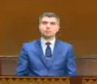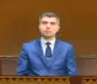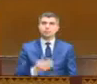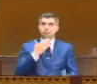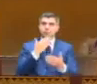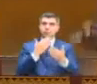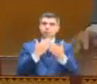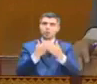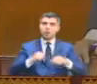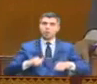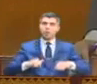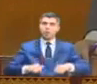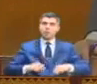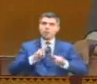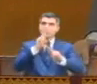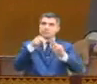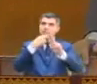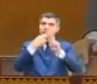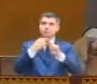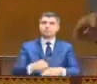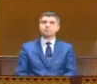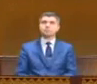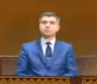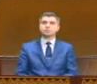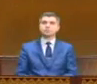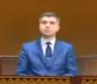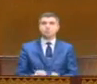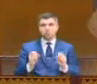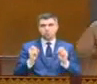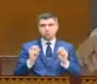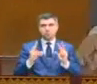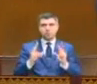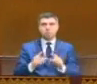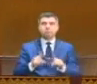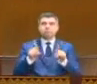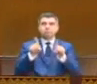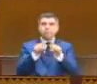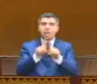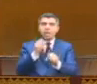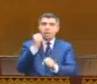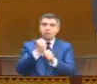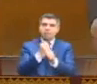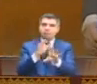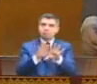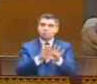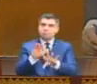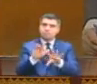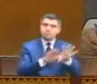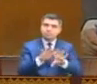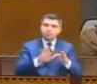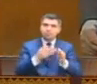شكرا السيد الوزير على جوابكم. فعلا نسمي المجهودات الجبارة التي تقوم بها الوزارة في